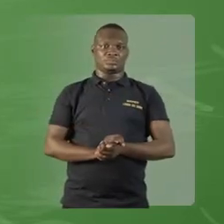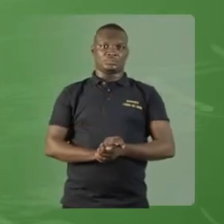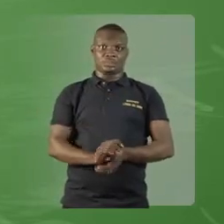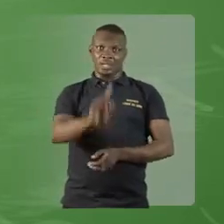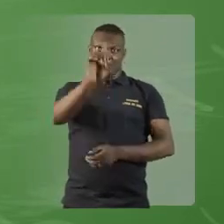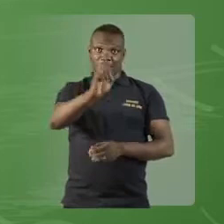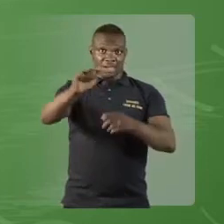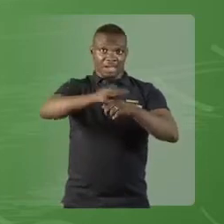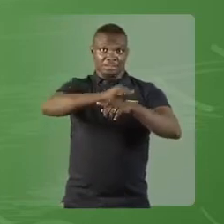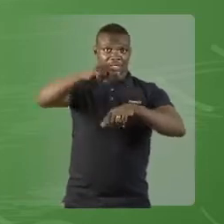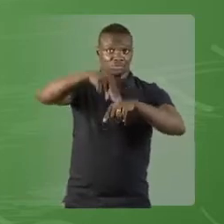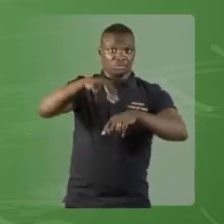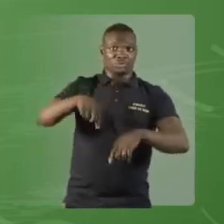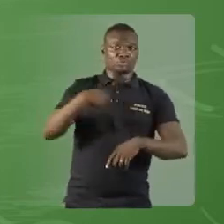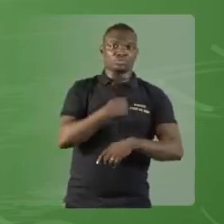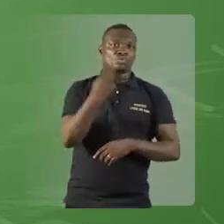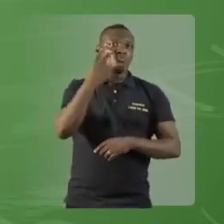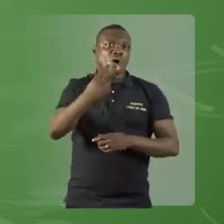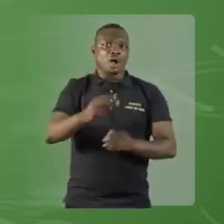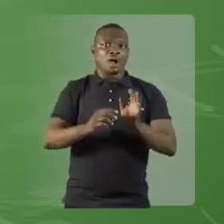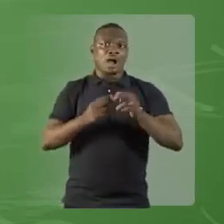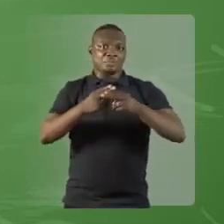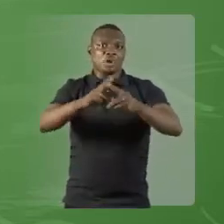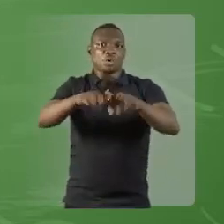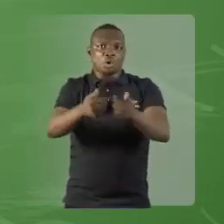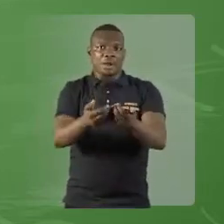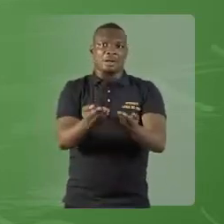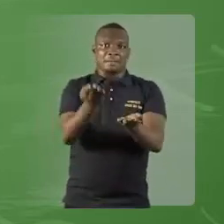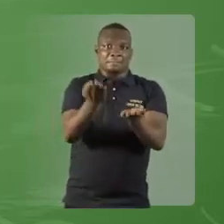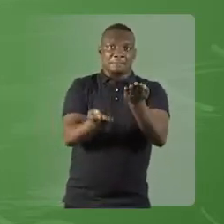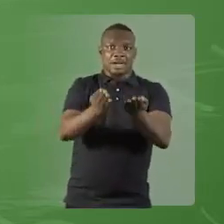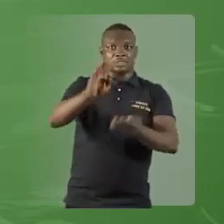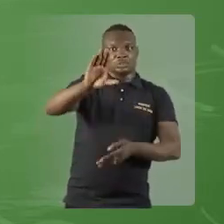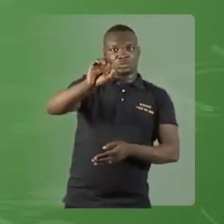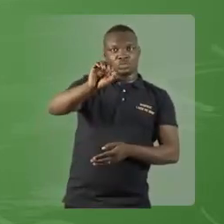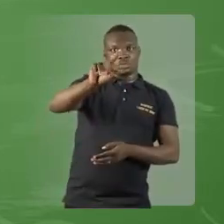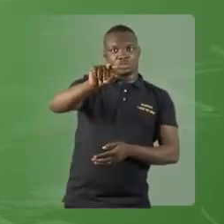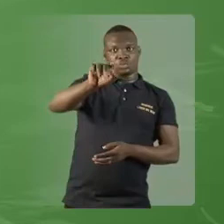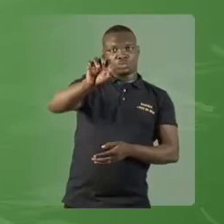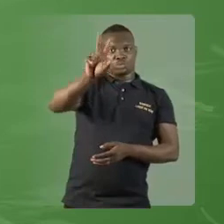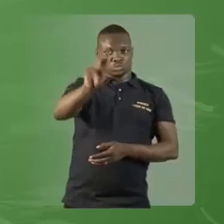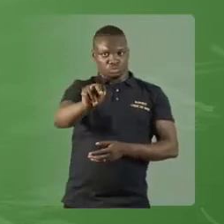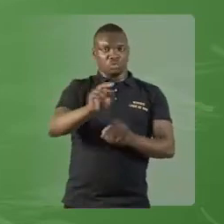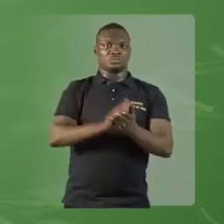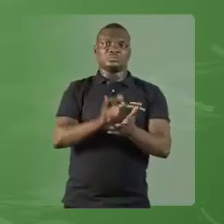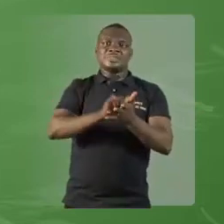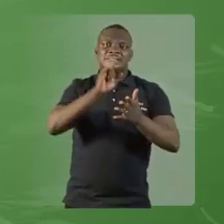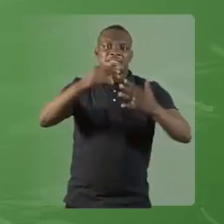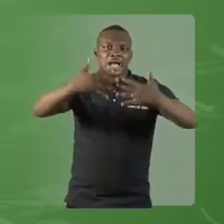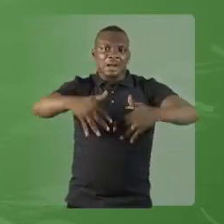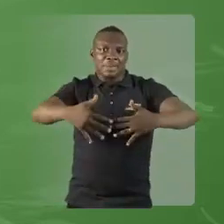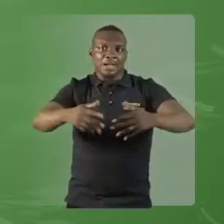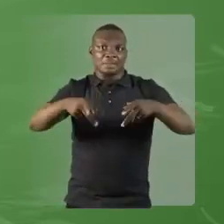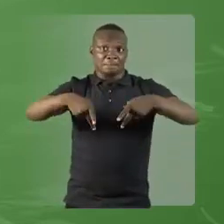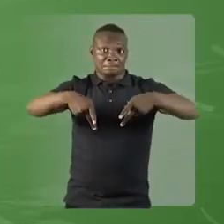La première application que nous allons voir s'appelle la balance de Cotton. La balance de Cotton est un appareil qui permet de